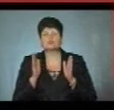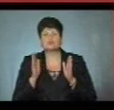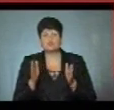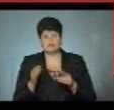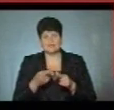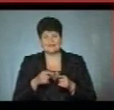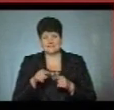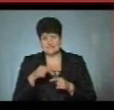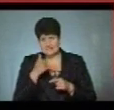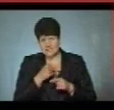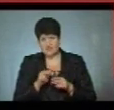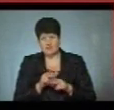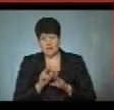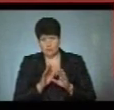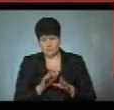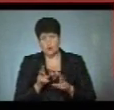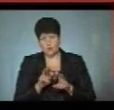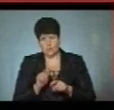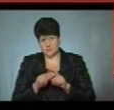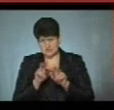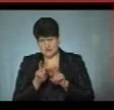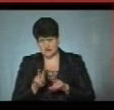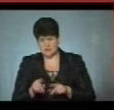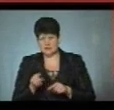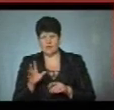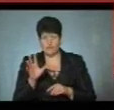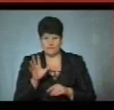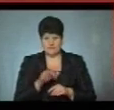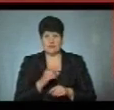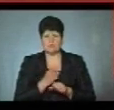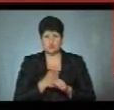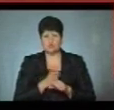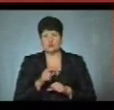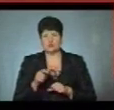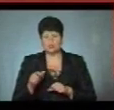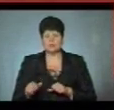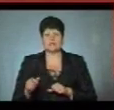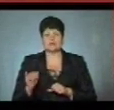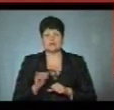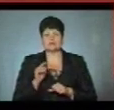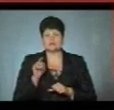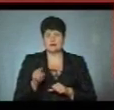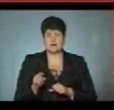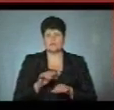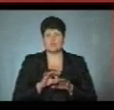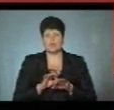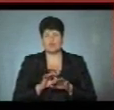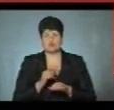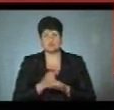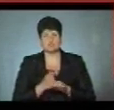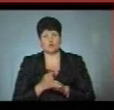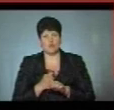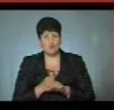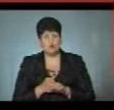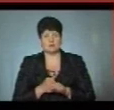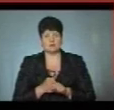рік в ремонті, ми обстежили, тому що там же все-таки працюють люди, і там же ж проводяться роботи